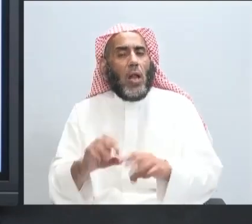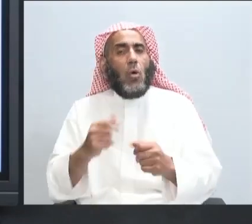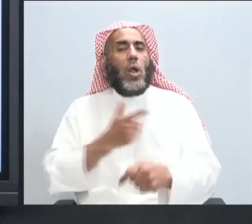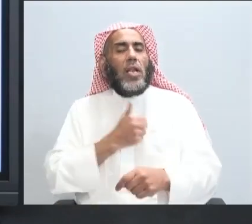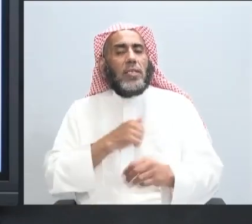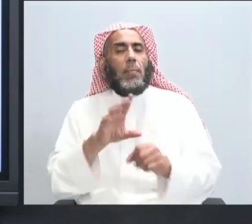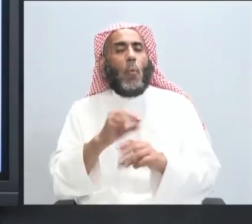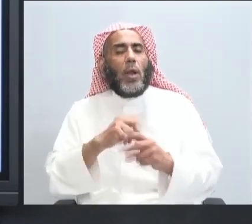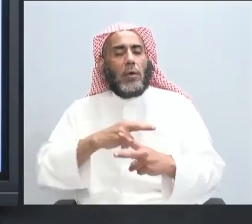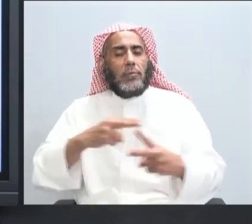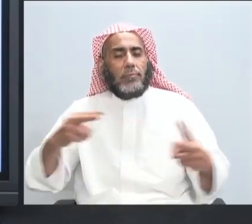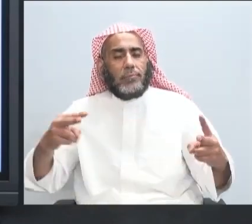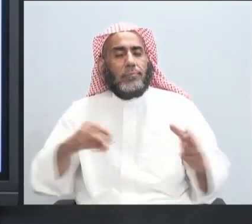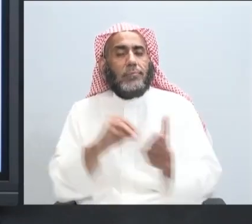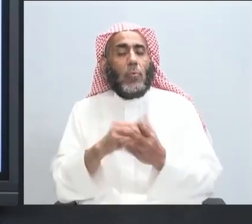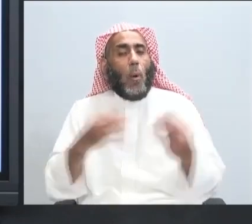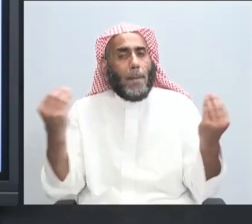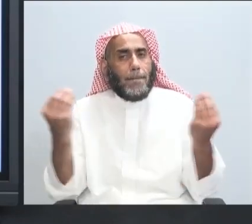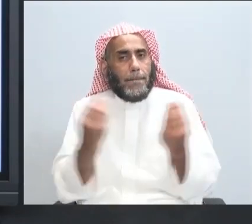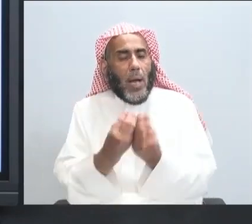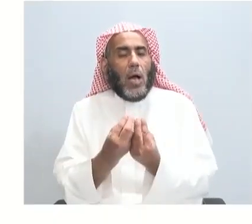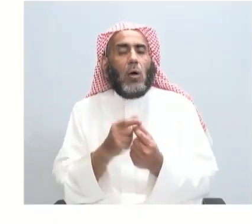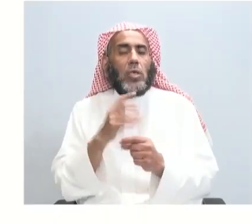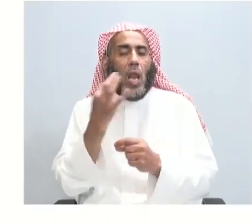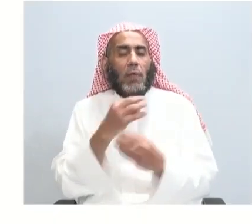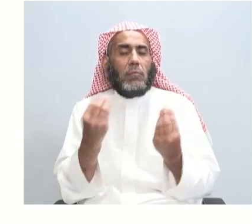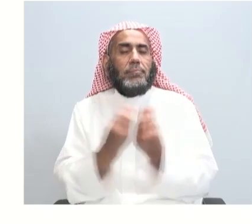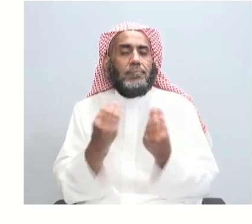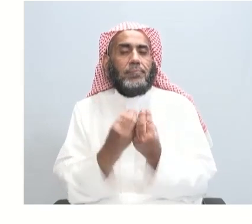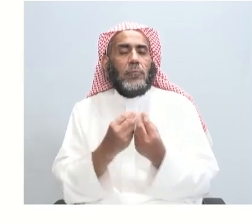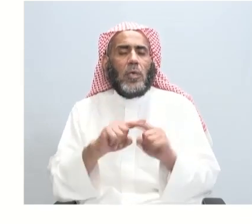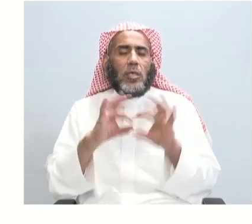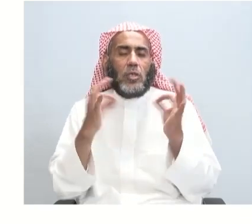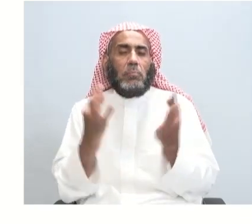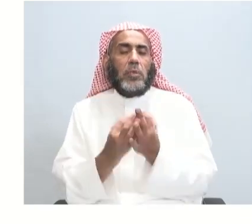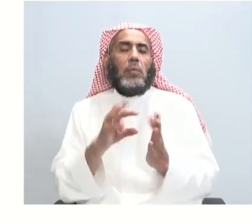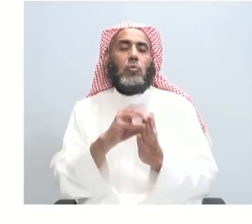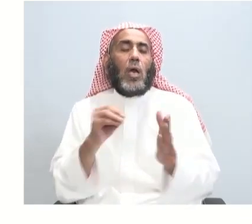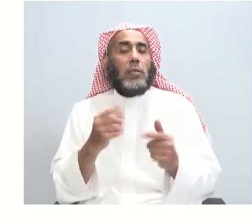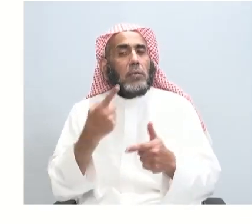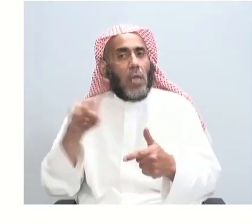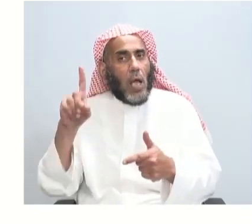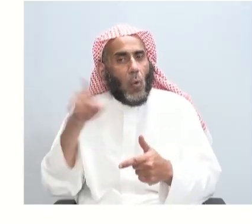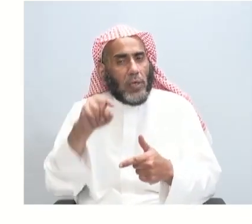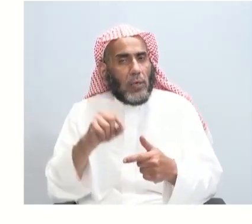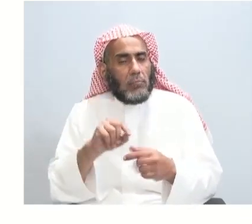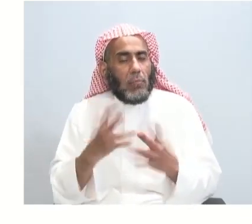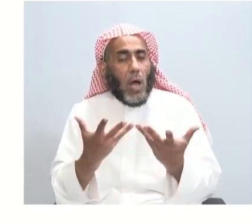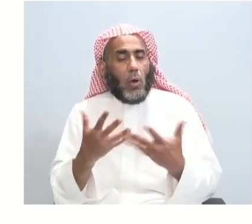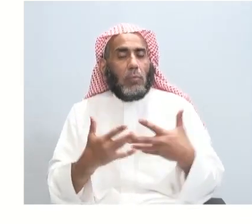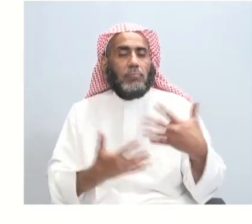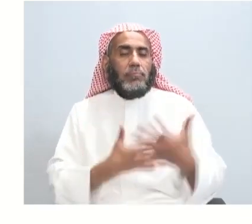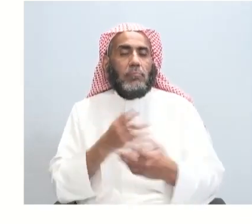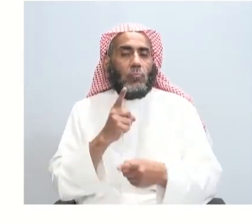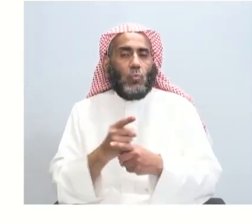الاسم ومنها أيضا ما يرد في معاجم الألفاظ إذا وجدنا اللفظ وجدنا معه جميع مشتقاته. صحيح أم خاطئ؟